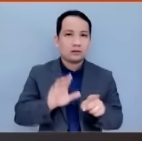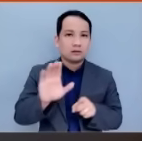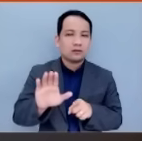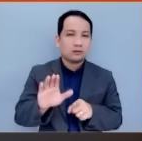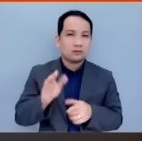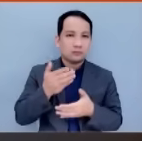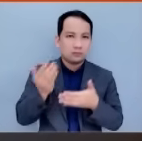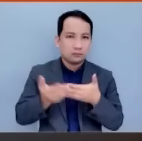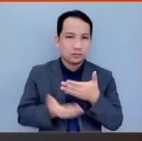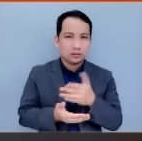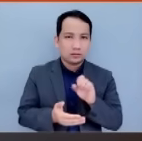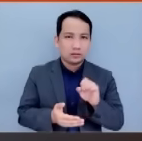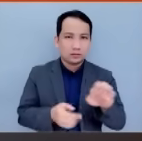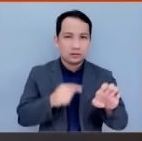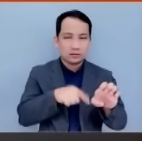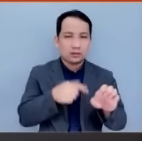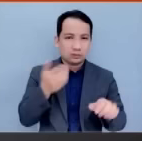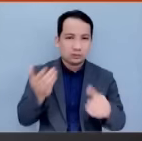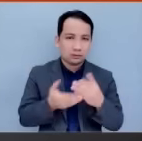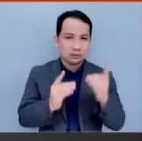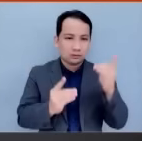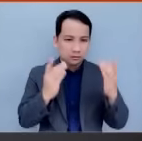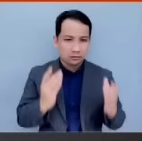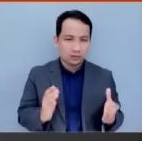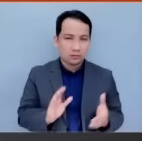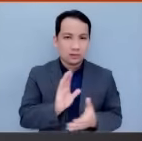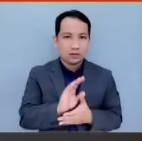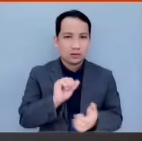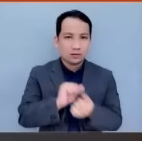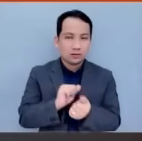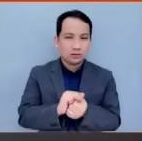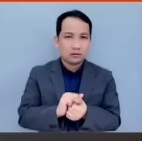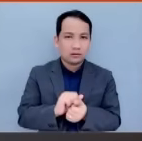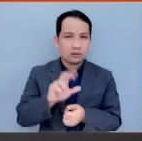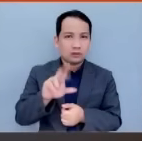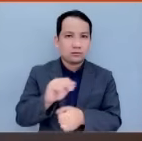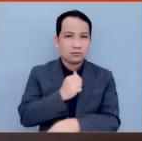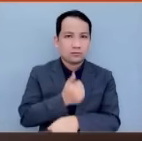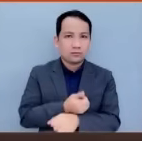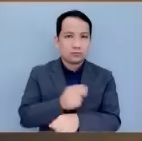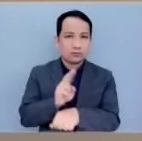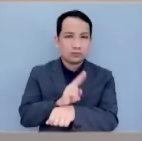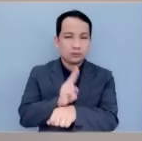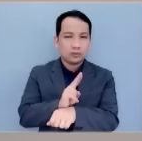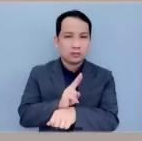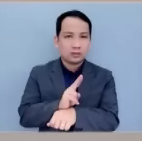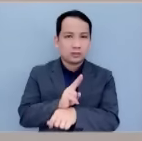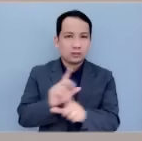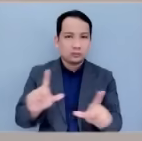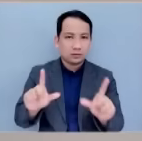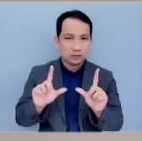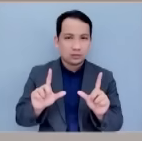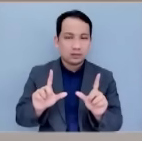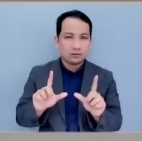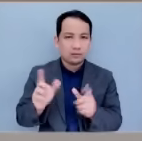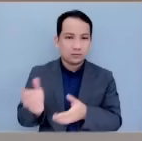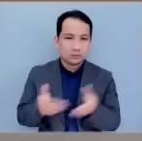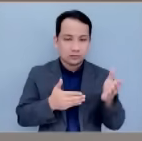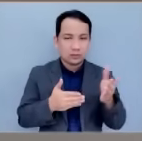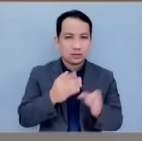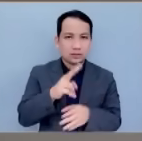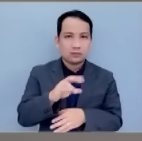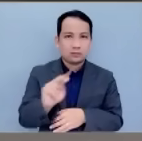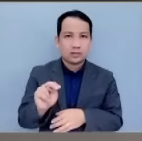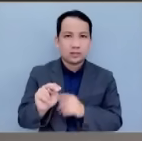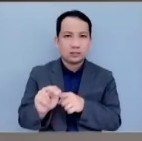na violation ang kinaharap ng driver, kabilang ang no authorization to use improvised plates. Dinala naman ng van sa impounding area ng